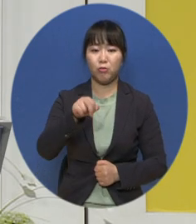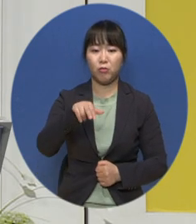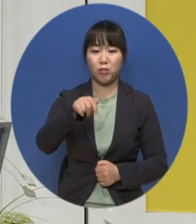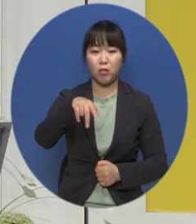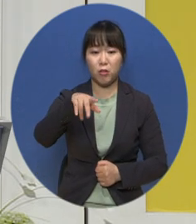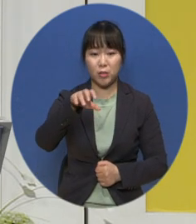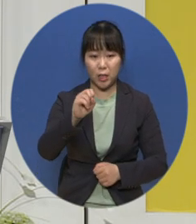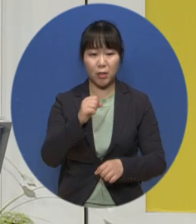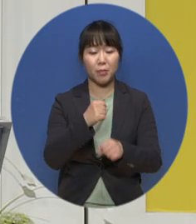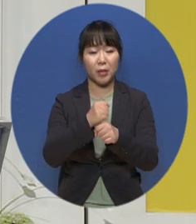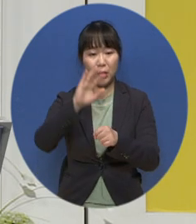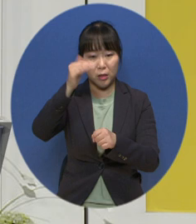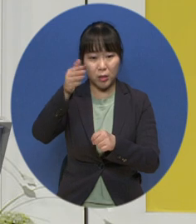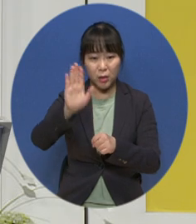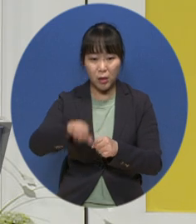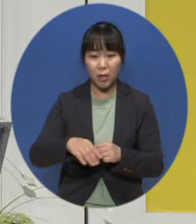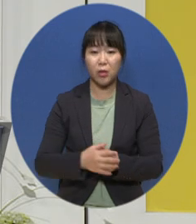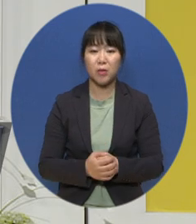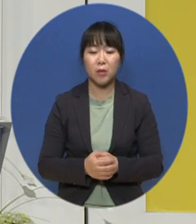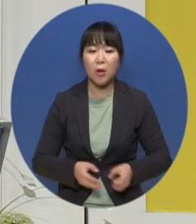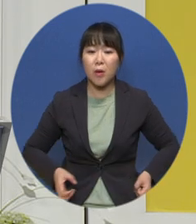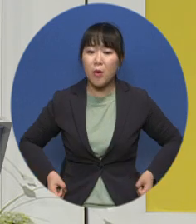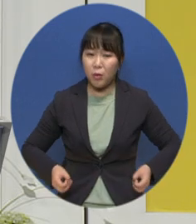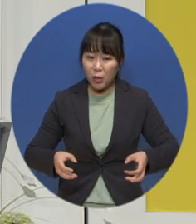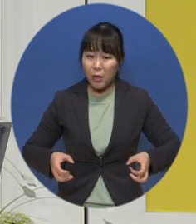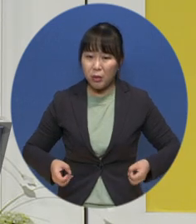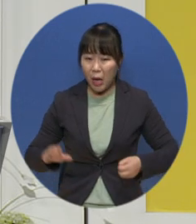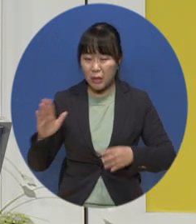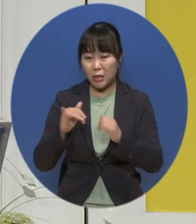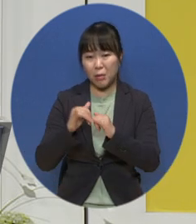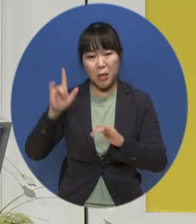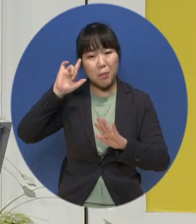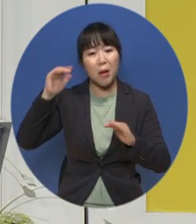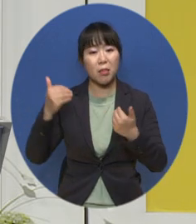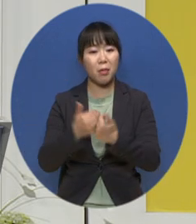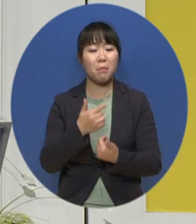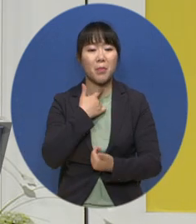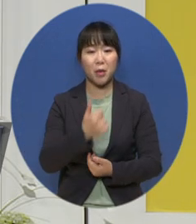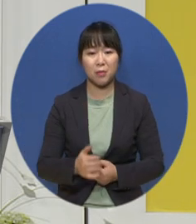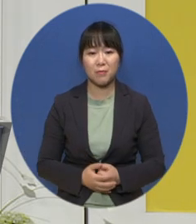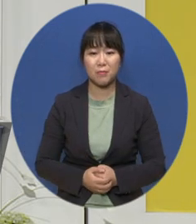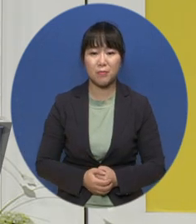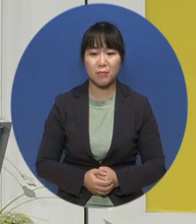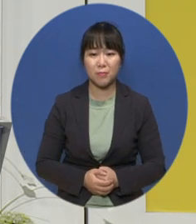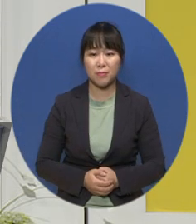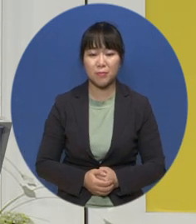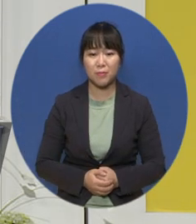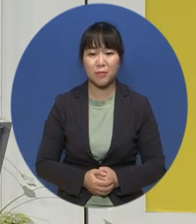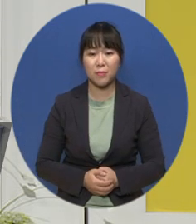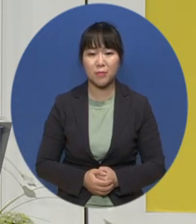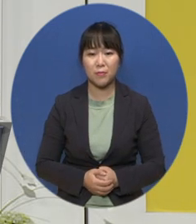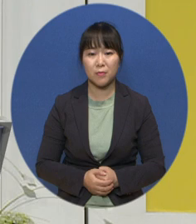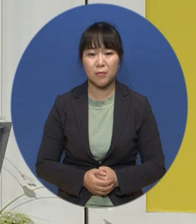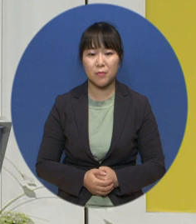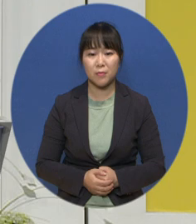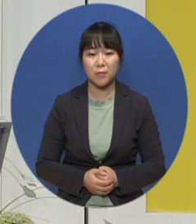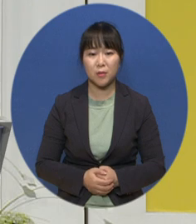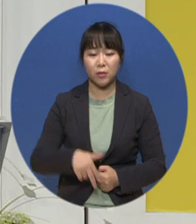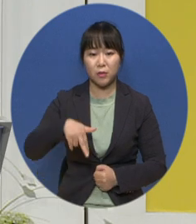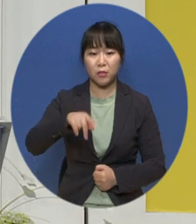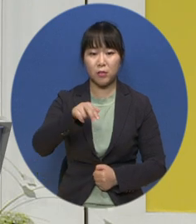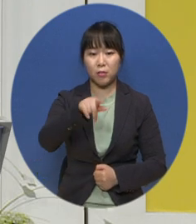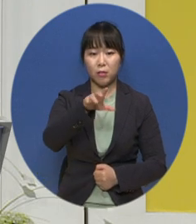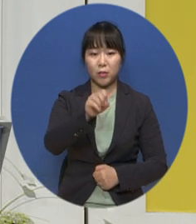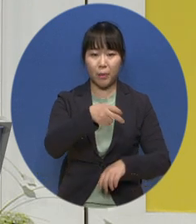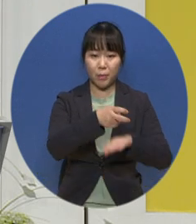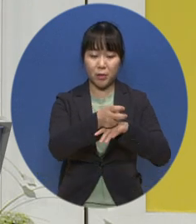1급 휠 차도 안 타는 사람들이 반대 했었어요 그래서 이제 더 3 벗으니 얘기고